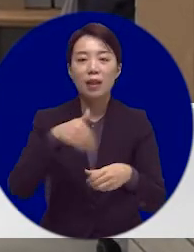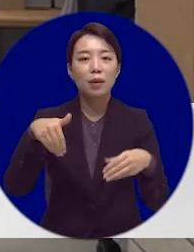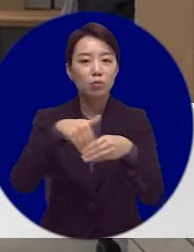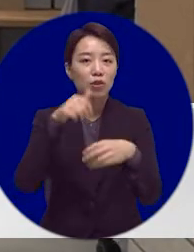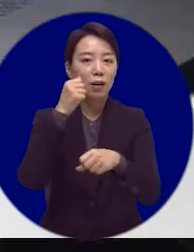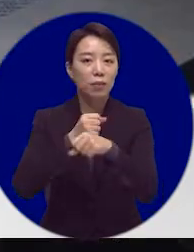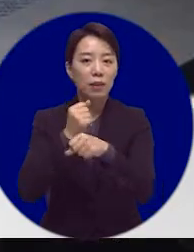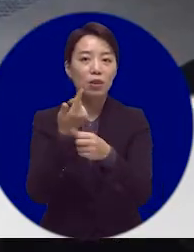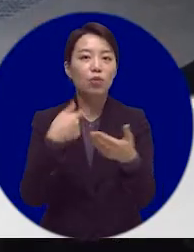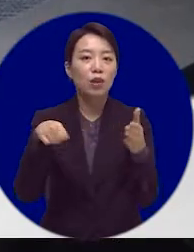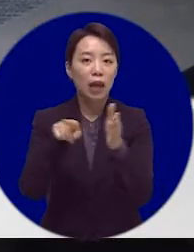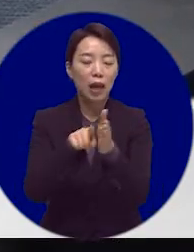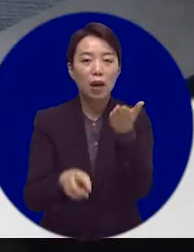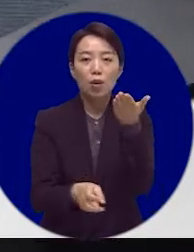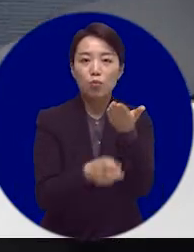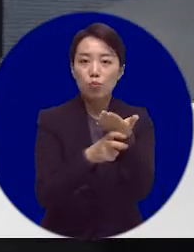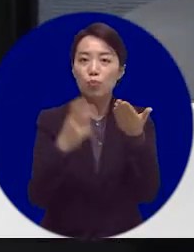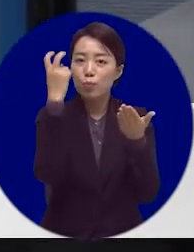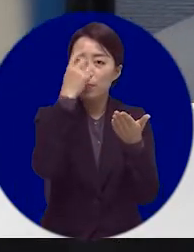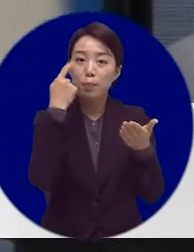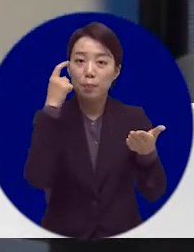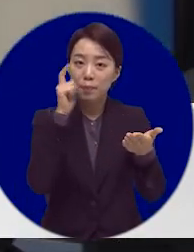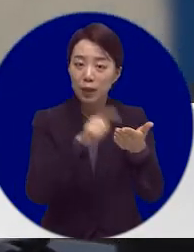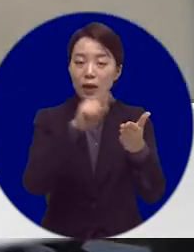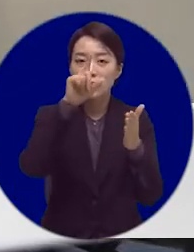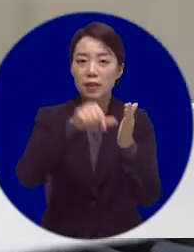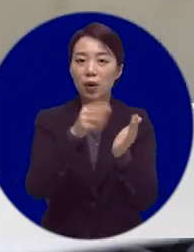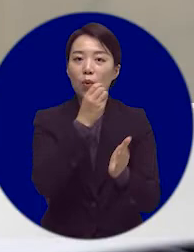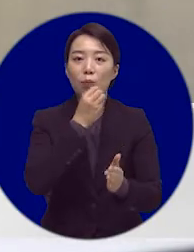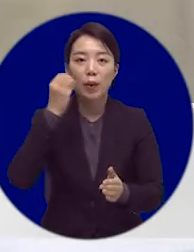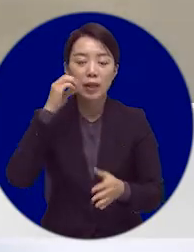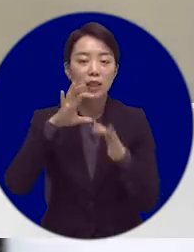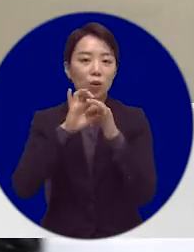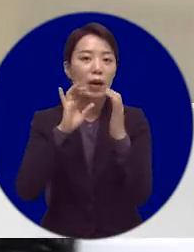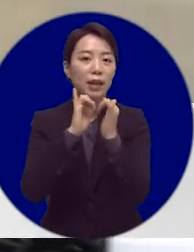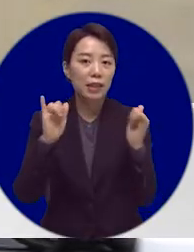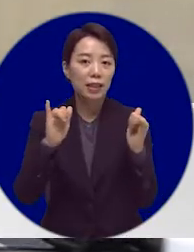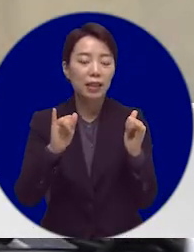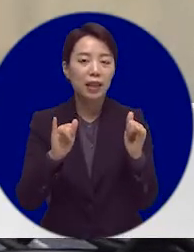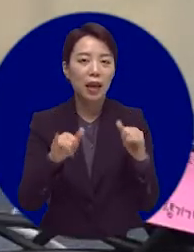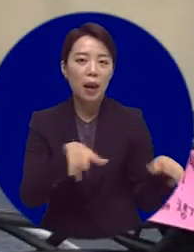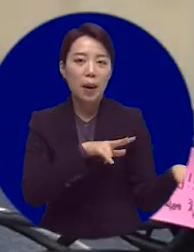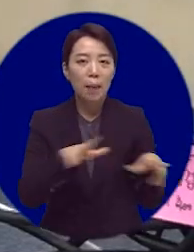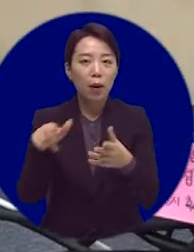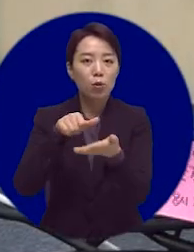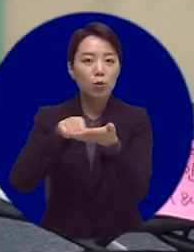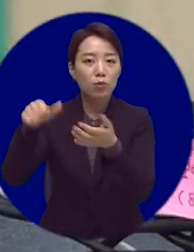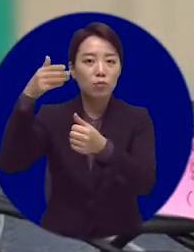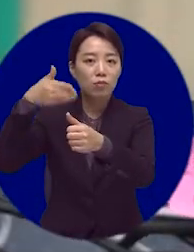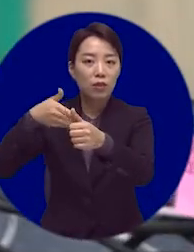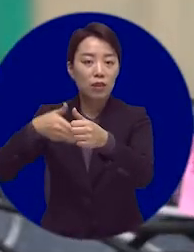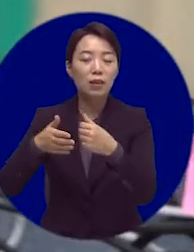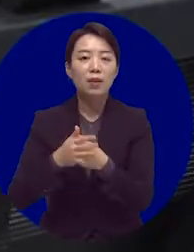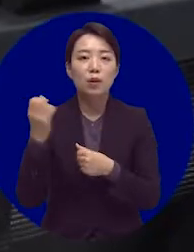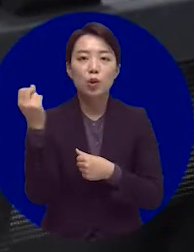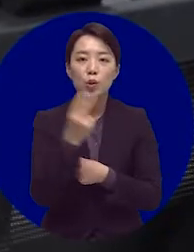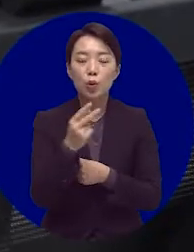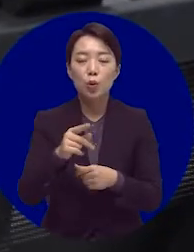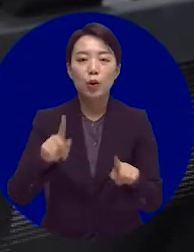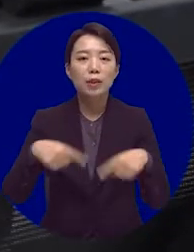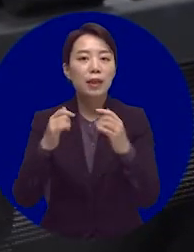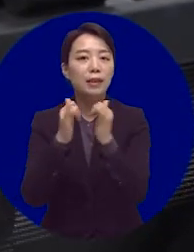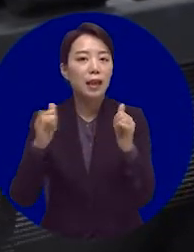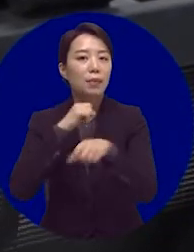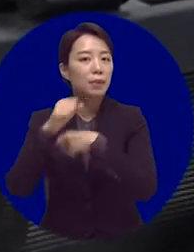게시물 발견 시 인터넷 홈페이지 관계자 등에게 신속한 삭제를 요청하고 있으며 이용자의 자율적인 규제를